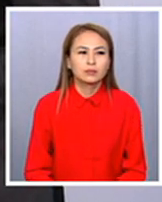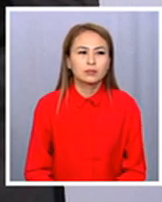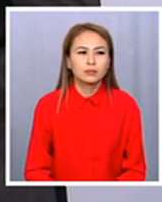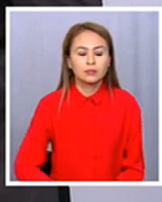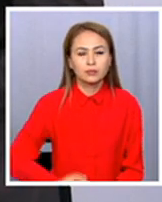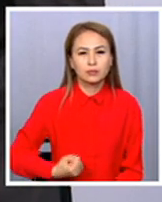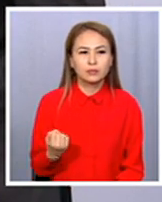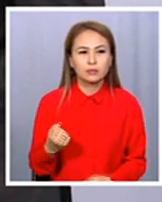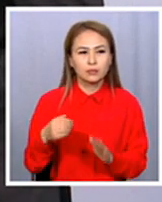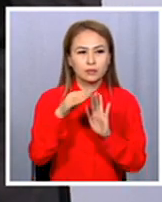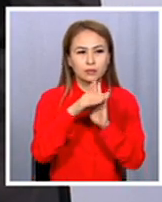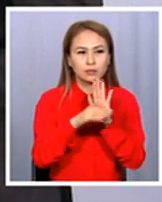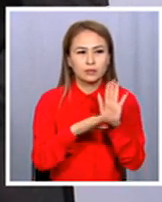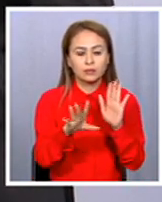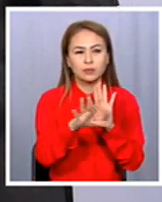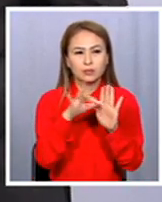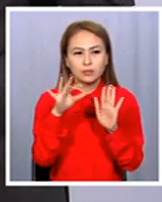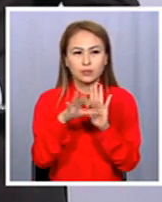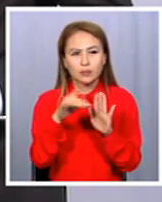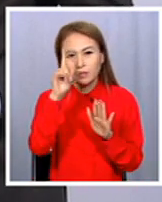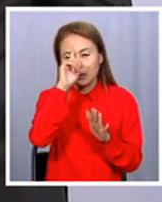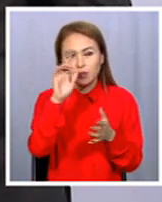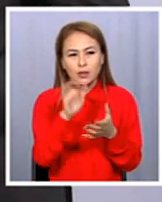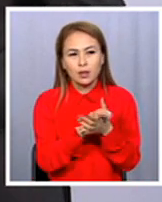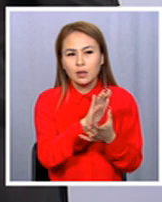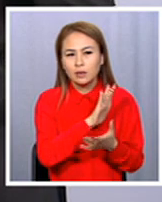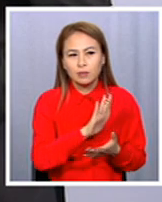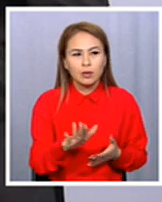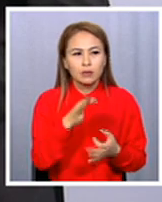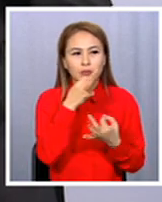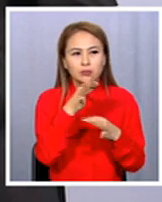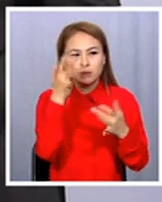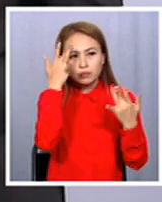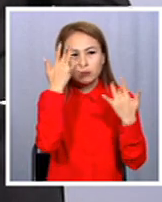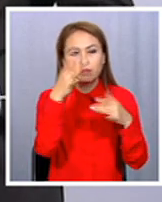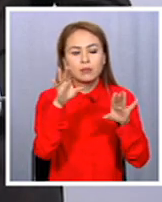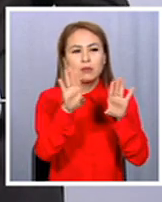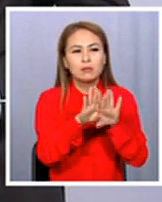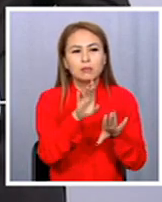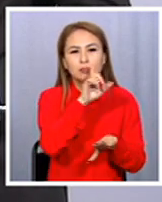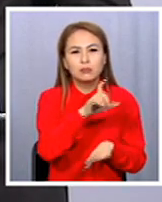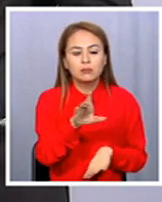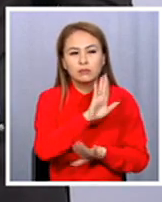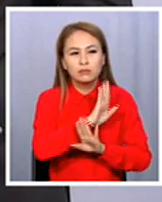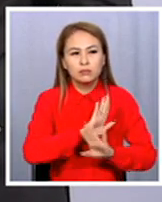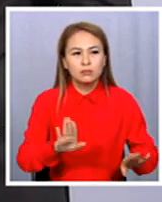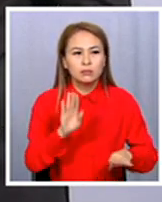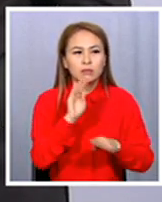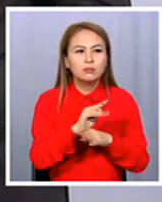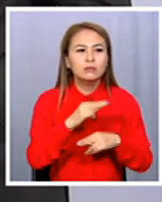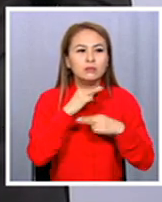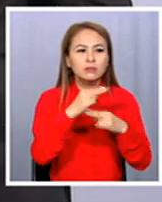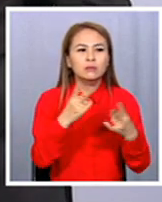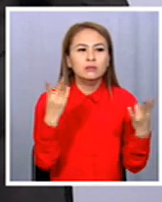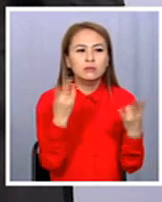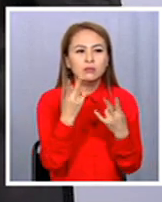Достар тізімін сұрыптап, тізімде танымайтын және кездейсоқ адамдар болмауы қажет екендігіне назар аудару қажет.